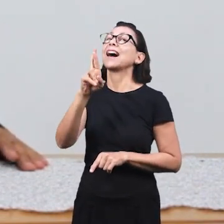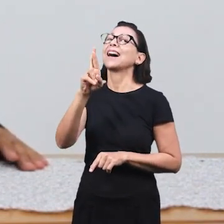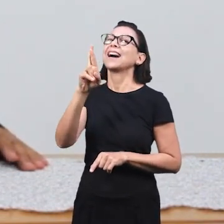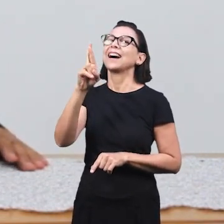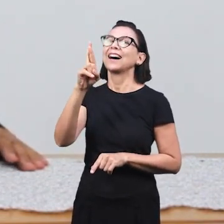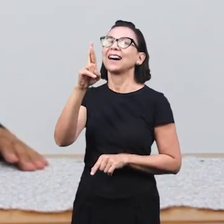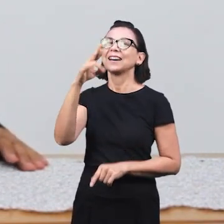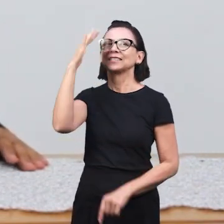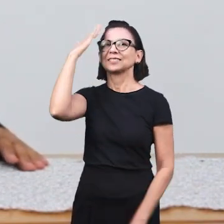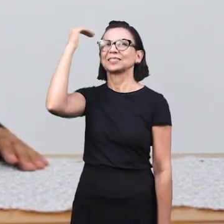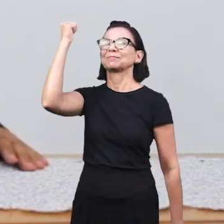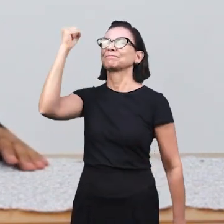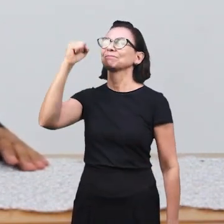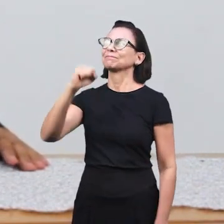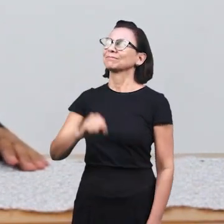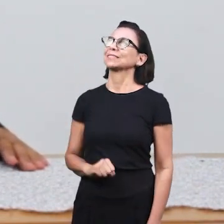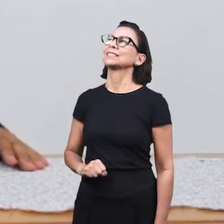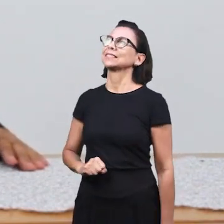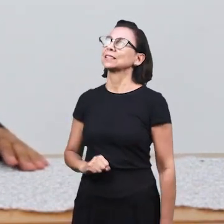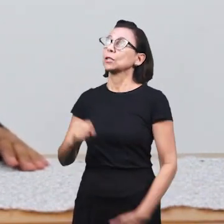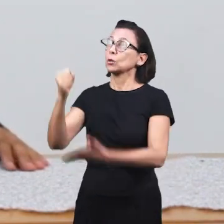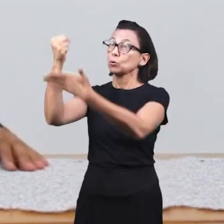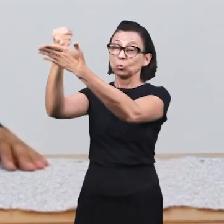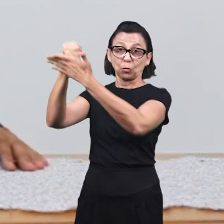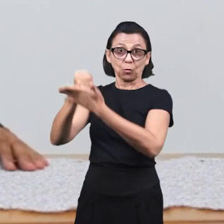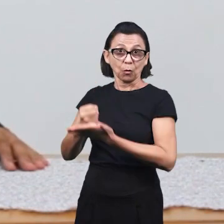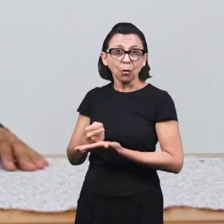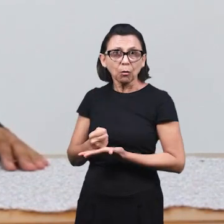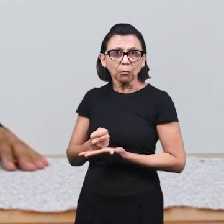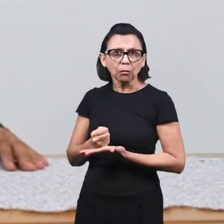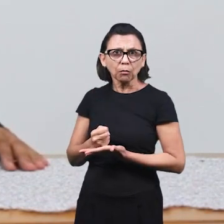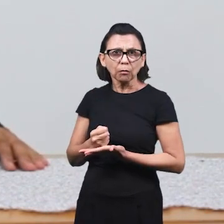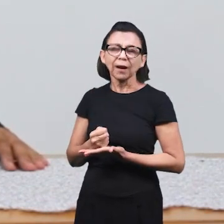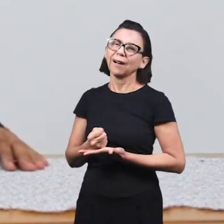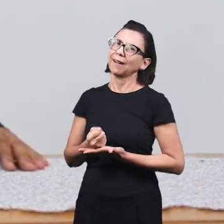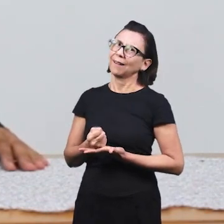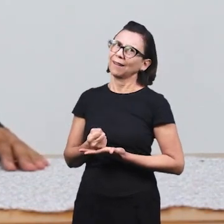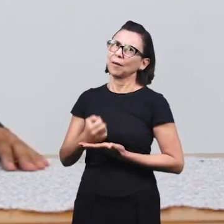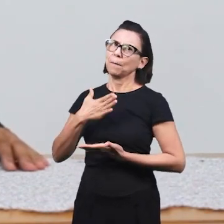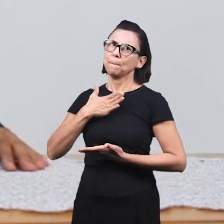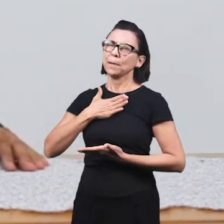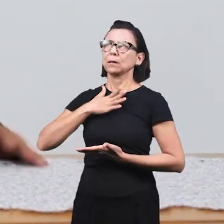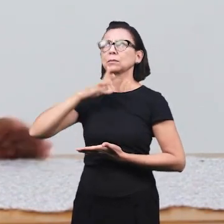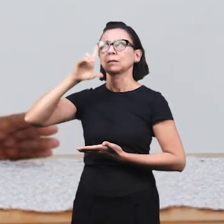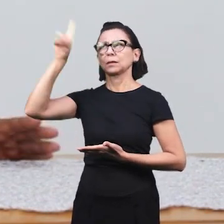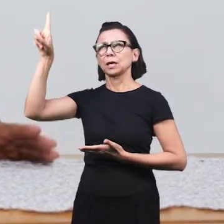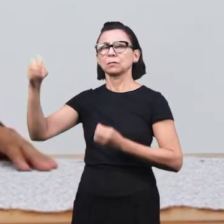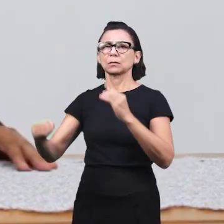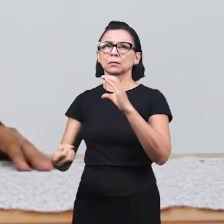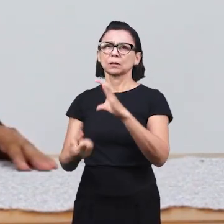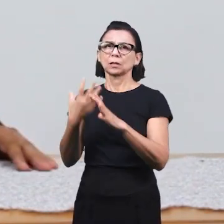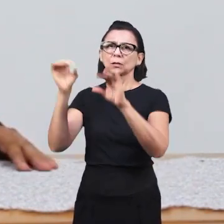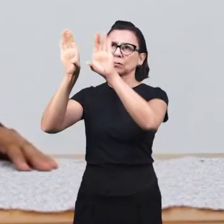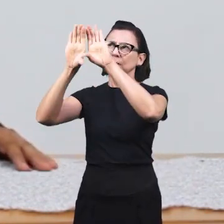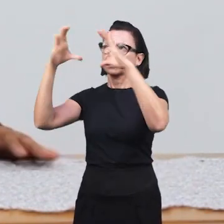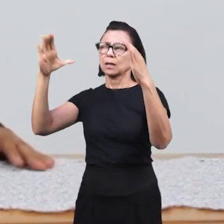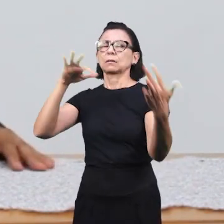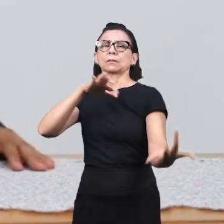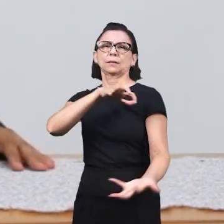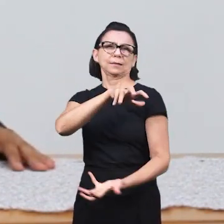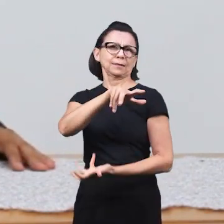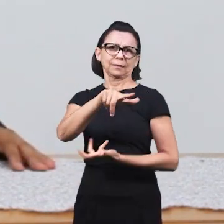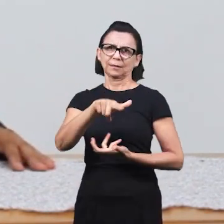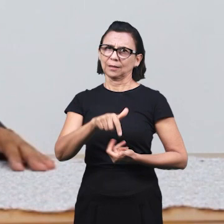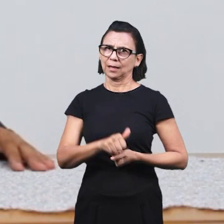этот ответ. Как церковь всегда должна говорить: «Помощь моя от Господа, сотворившего небо и землю». Мы всегда